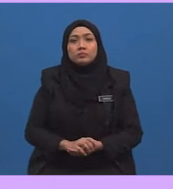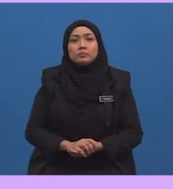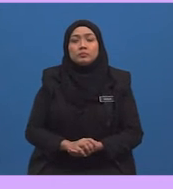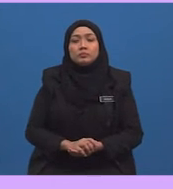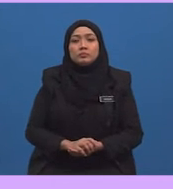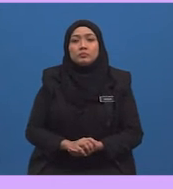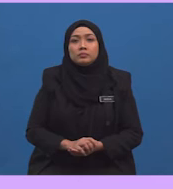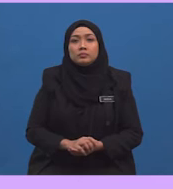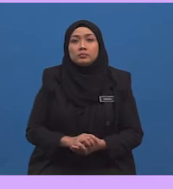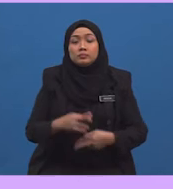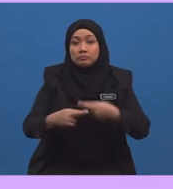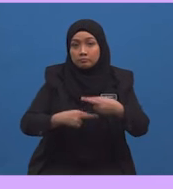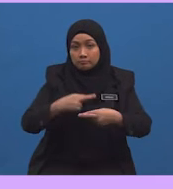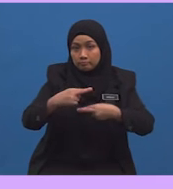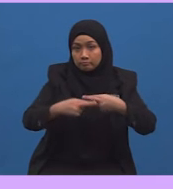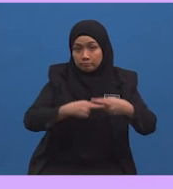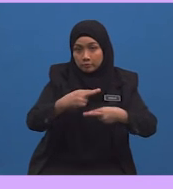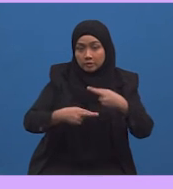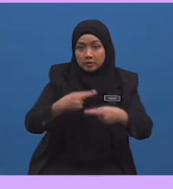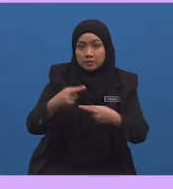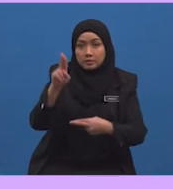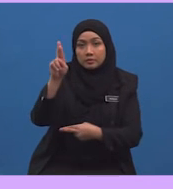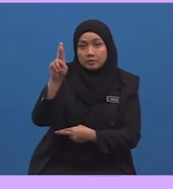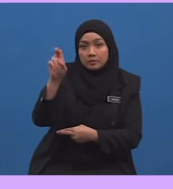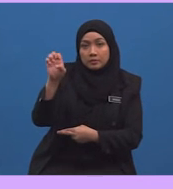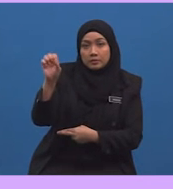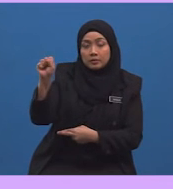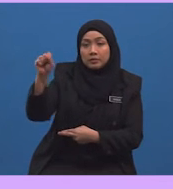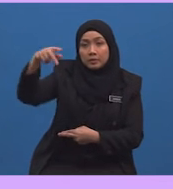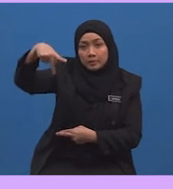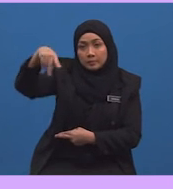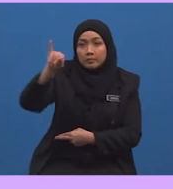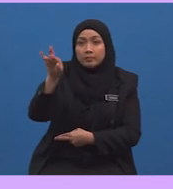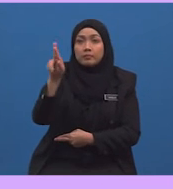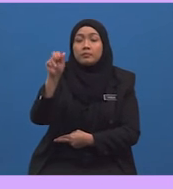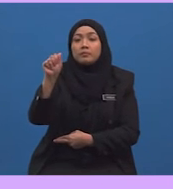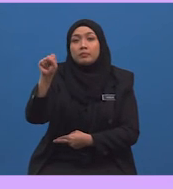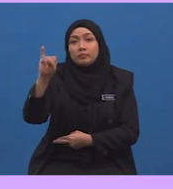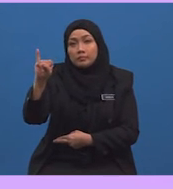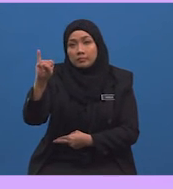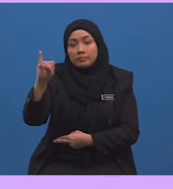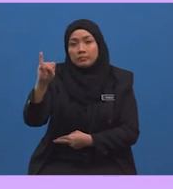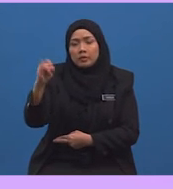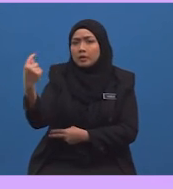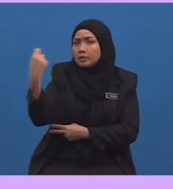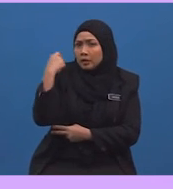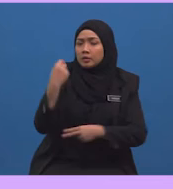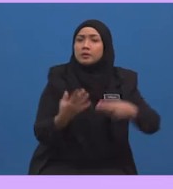melalui proses respirasi dan juga tenaga haba dan lain-lain